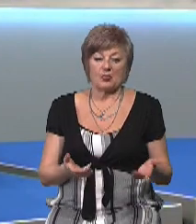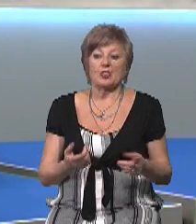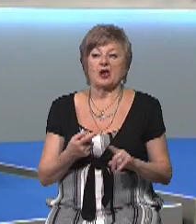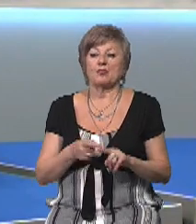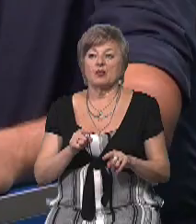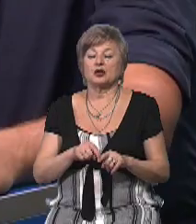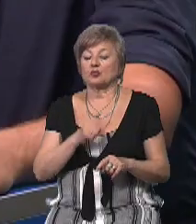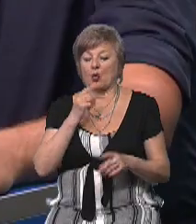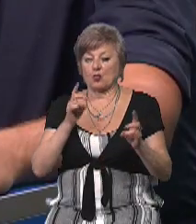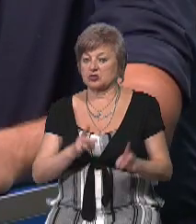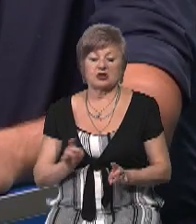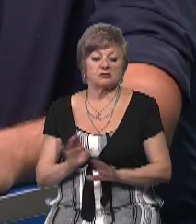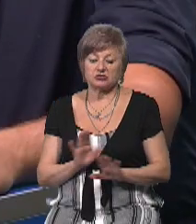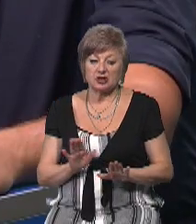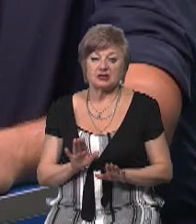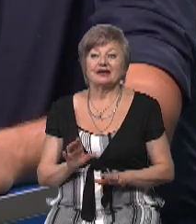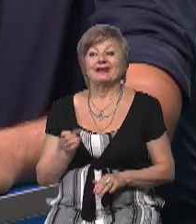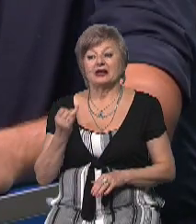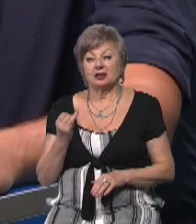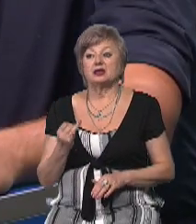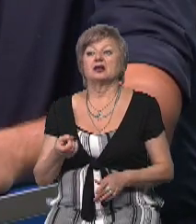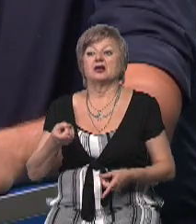цього постраждали. Тому реальних,